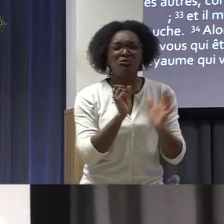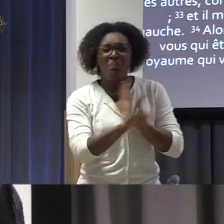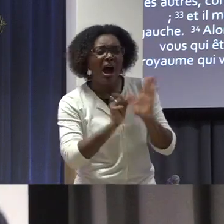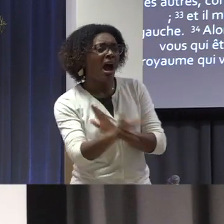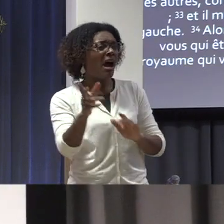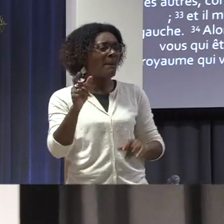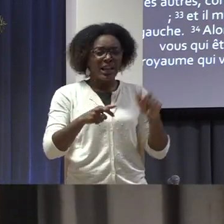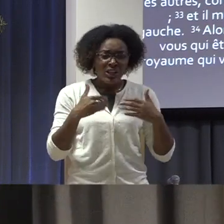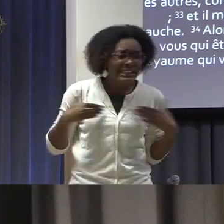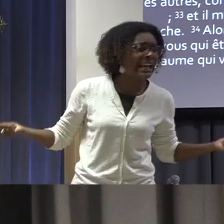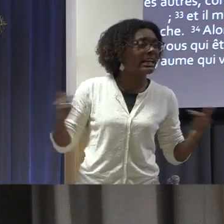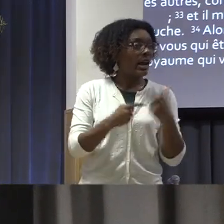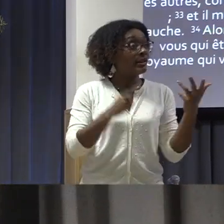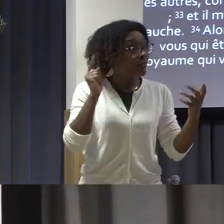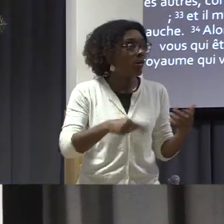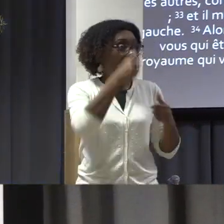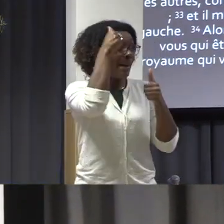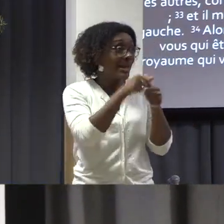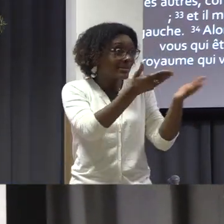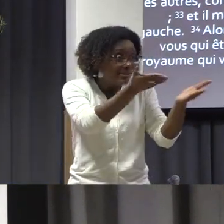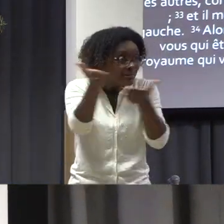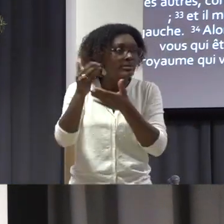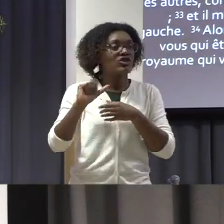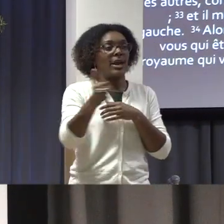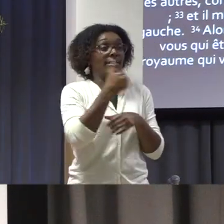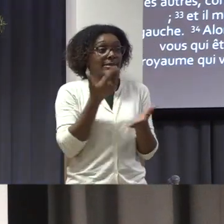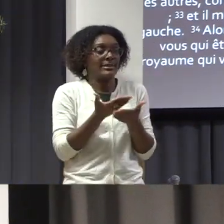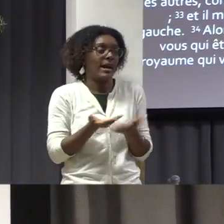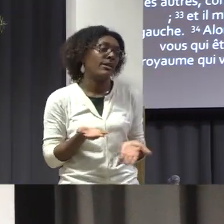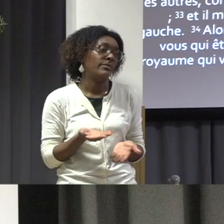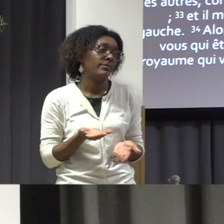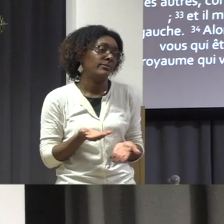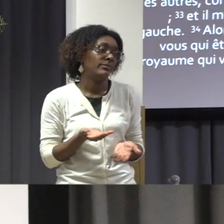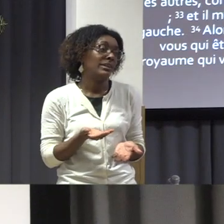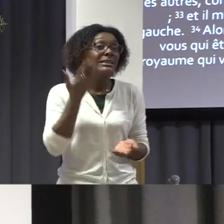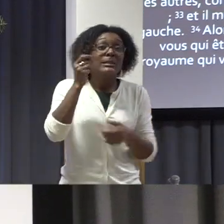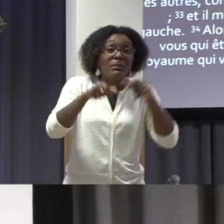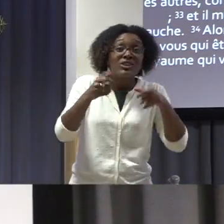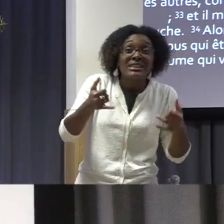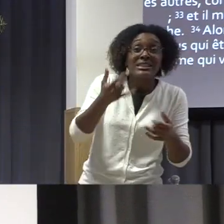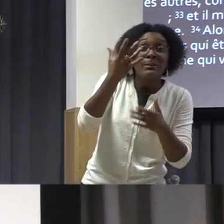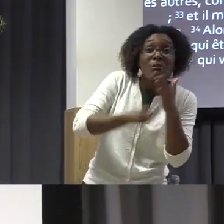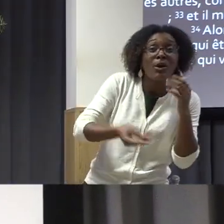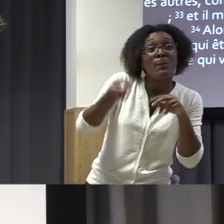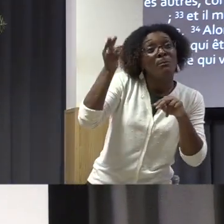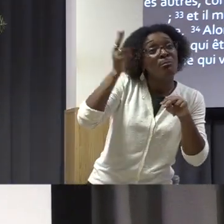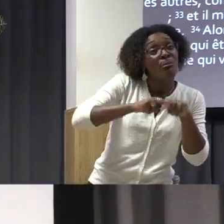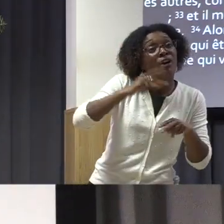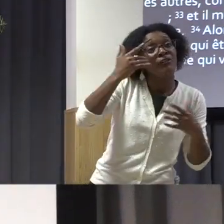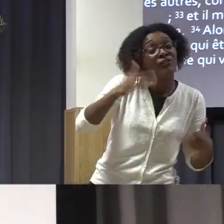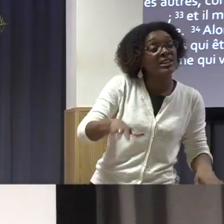mort nous pleurons parce que quelque chose va nous manquer au sein de l'église c'est ça que les gens doivent dire